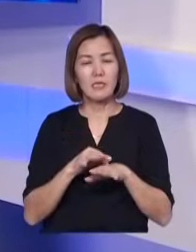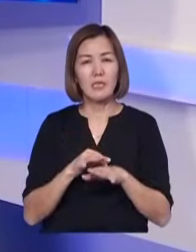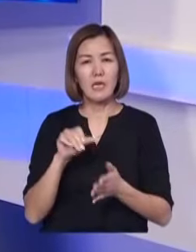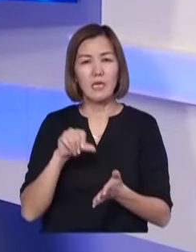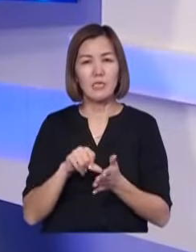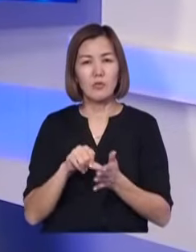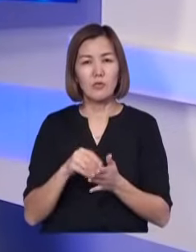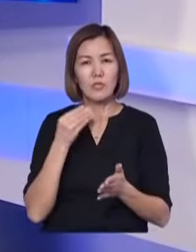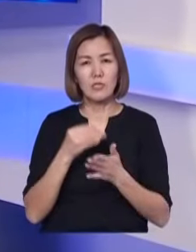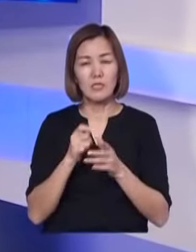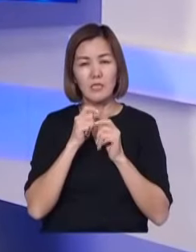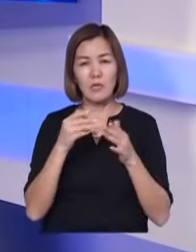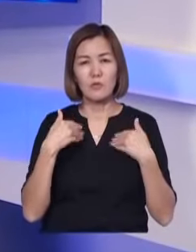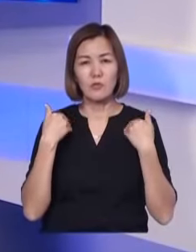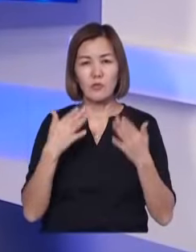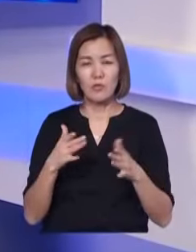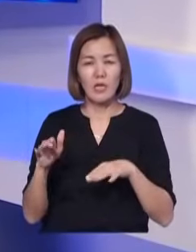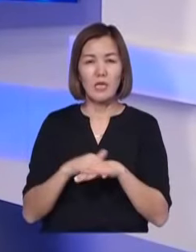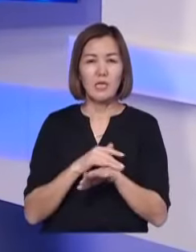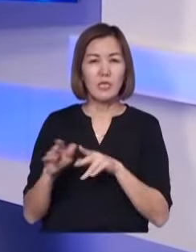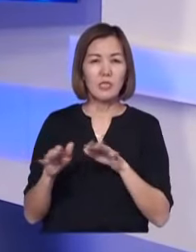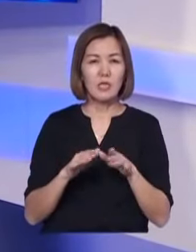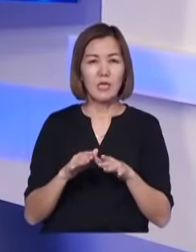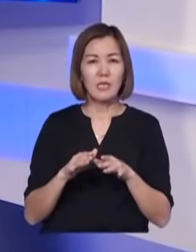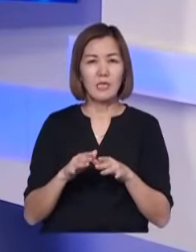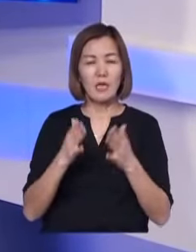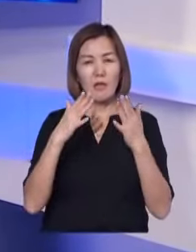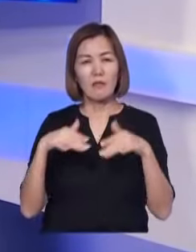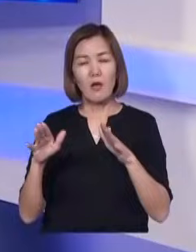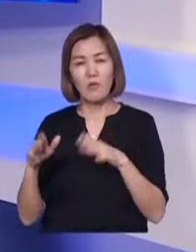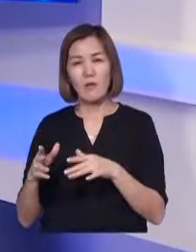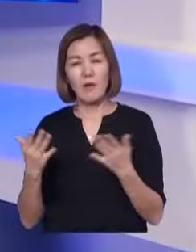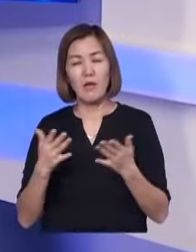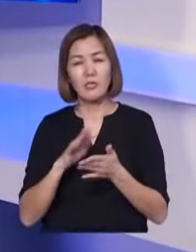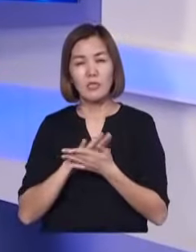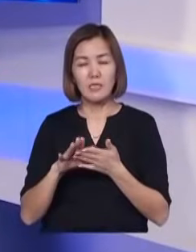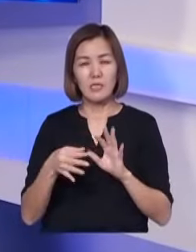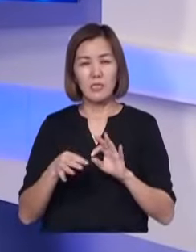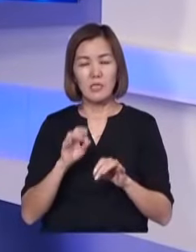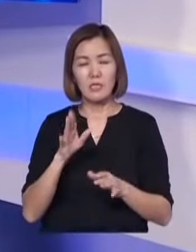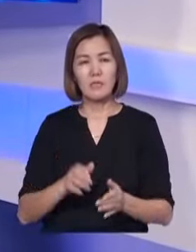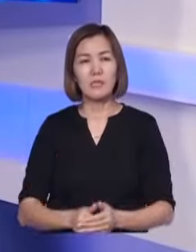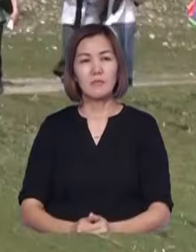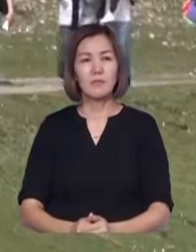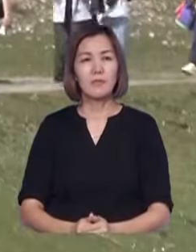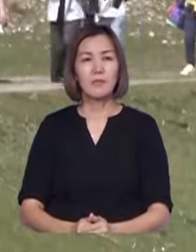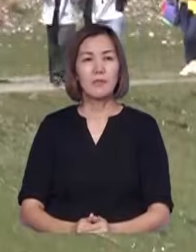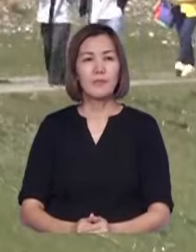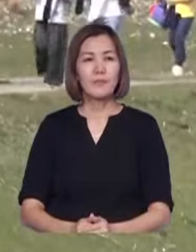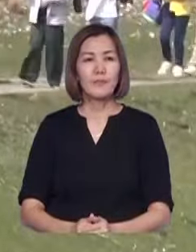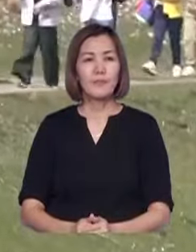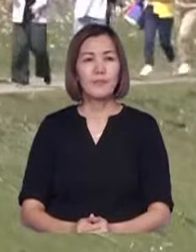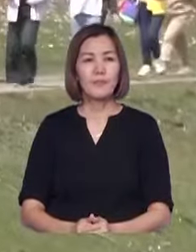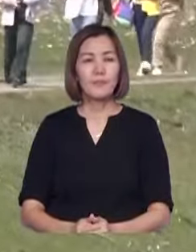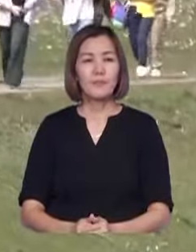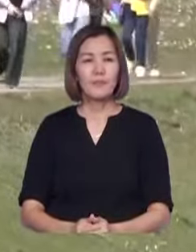қатысушыларға бағалы сыйлықтар да ұсынды. Игі шара аясында таулы аймақ қаншалықты тазарды сюжеттен көрейік.